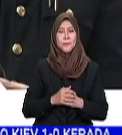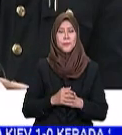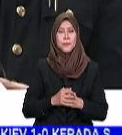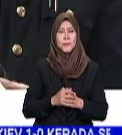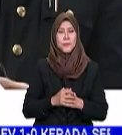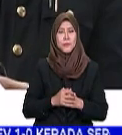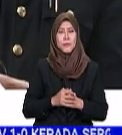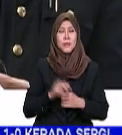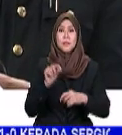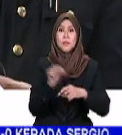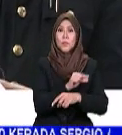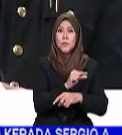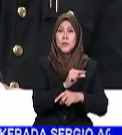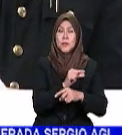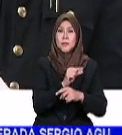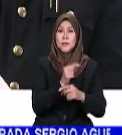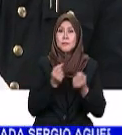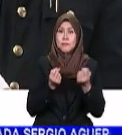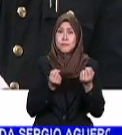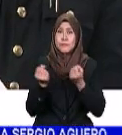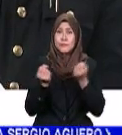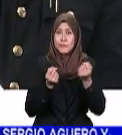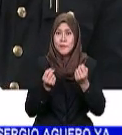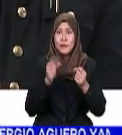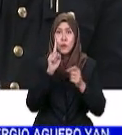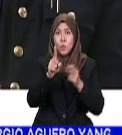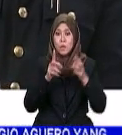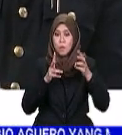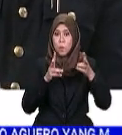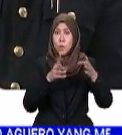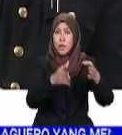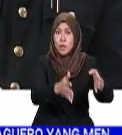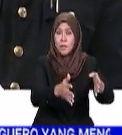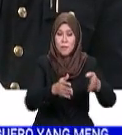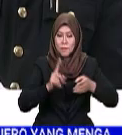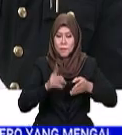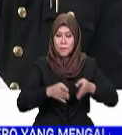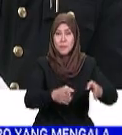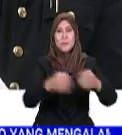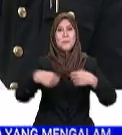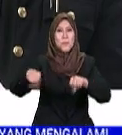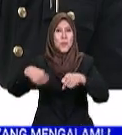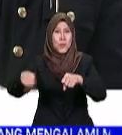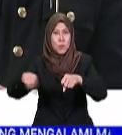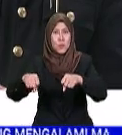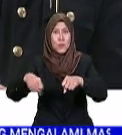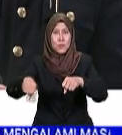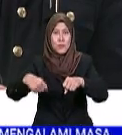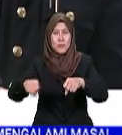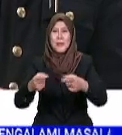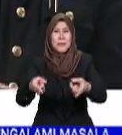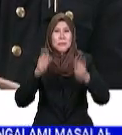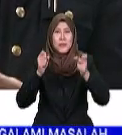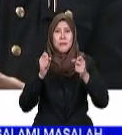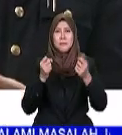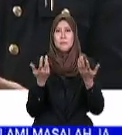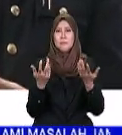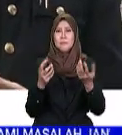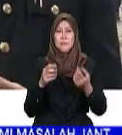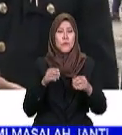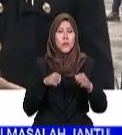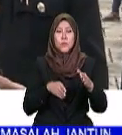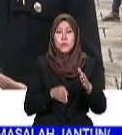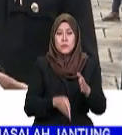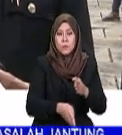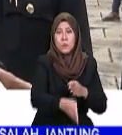Yang menggunakan laluan terhad, laluan sehala oleh penunggang motosikal ini, biasanya pemandu e-hailing ini dia nak cepat kan, dia akan guna